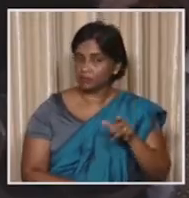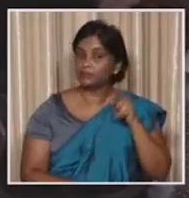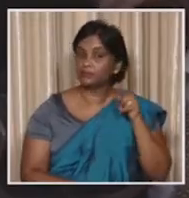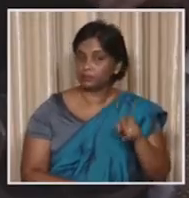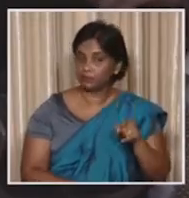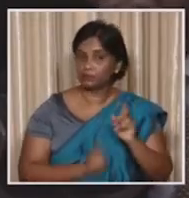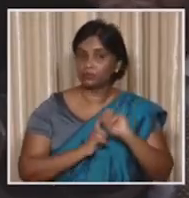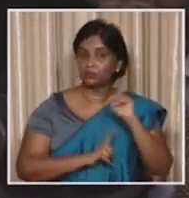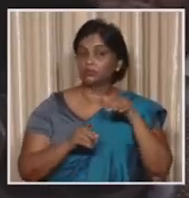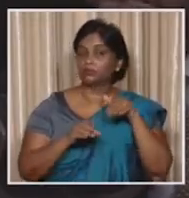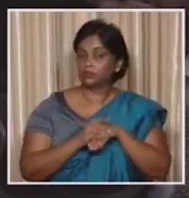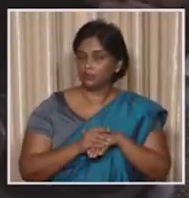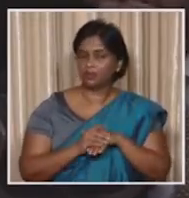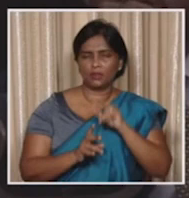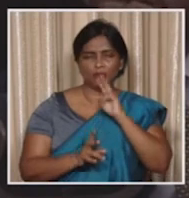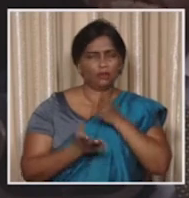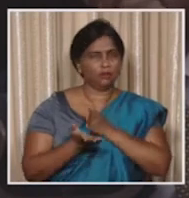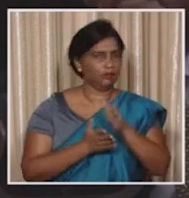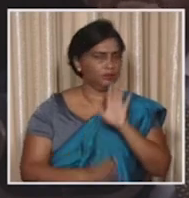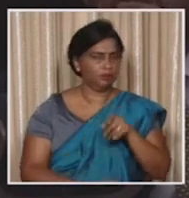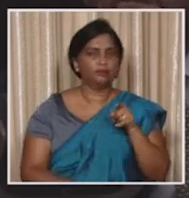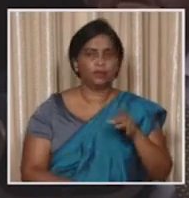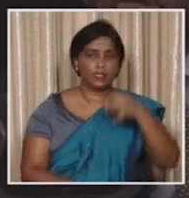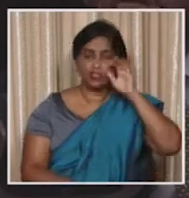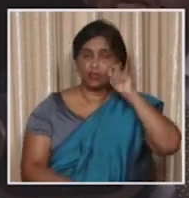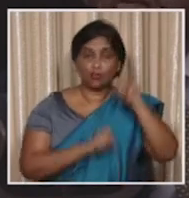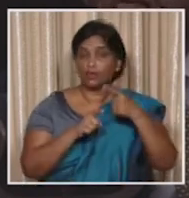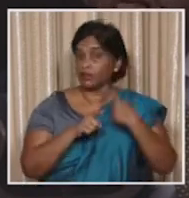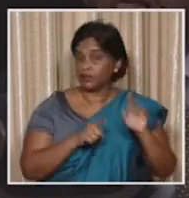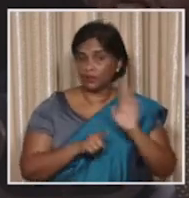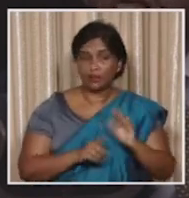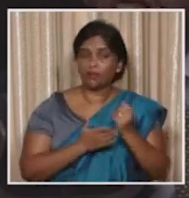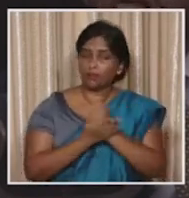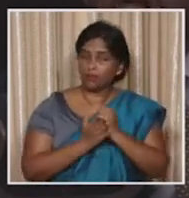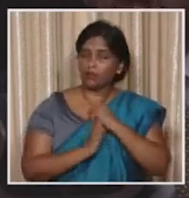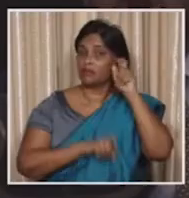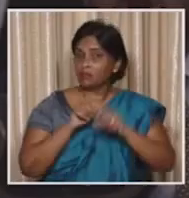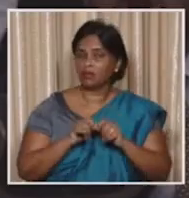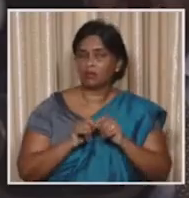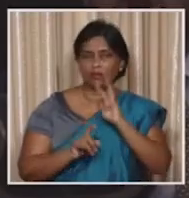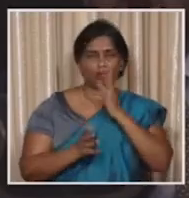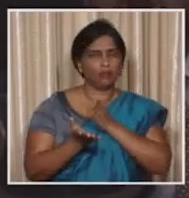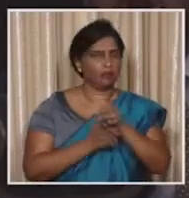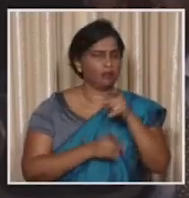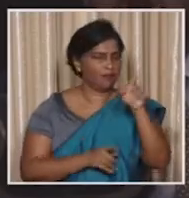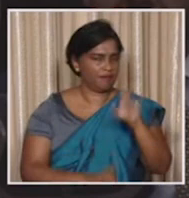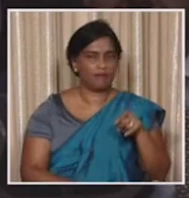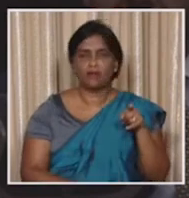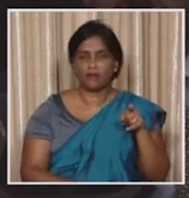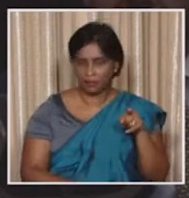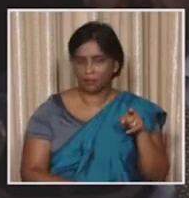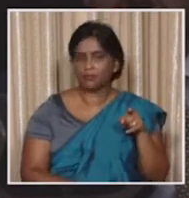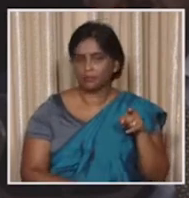தவறாக வழிநடத்தியிருக்கிறார். சிங்கள மக்களை மட்டுமல்ல ஒட்டுமொத்தமான நாட்டு மக்களையும் மிக தவறாக வழிநடத்தியிருக்கின்றார். ஒரு அமைச்சராக, ஒரு